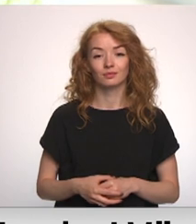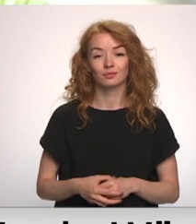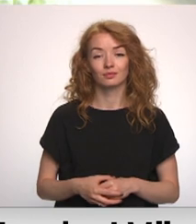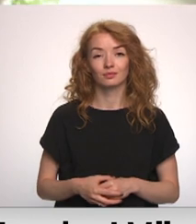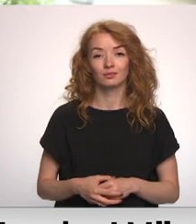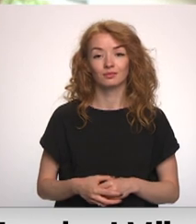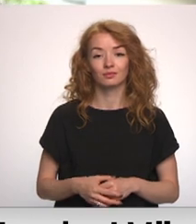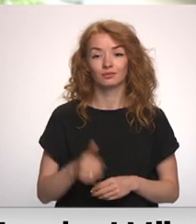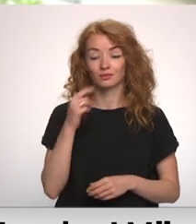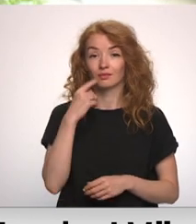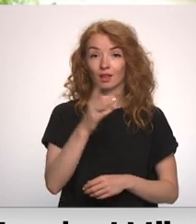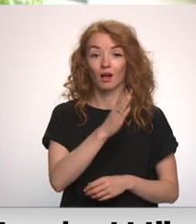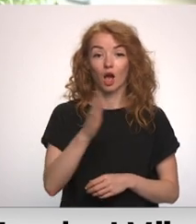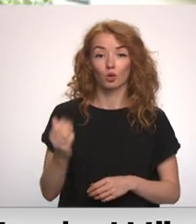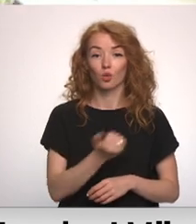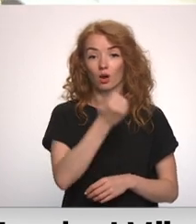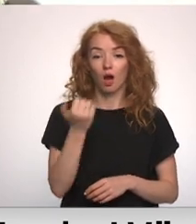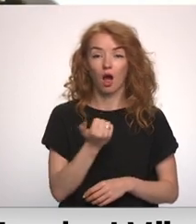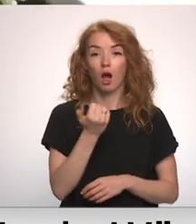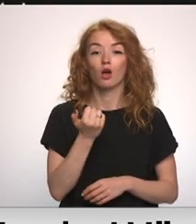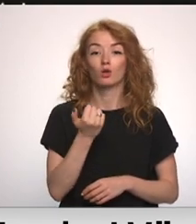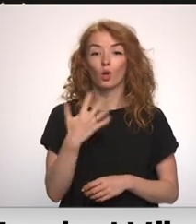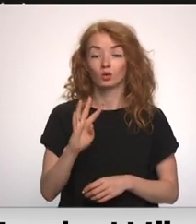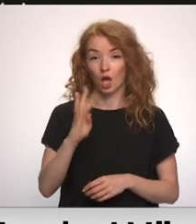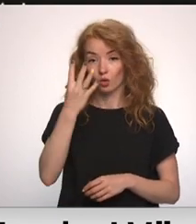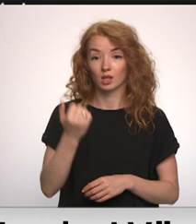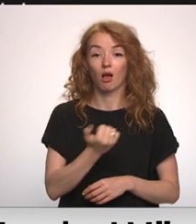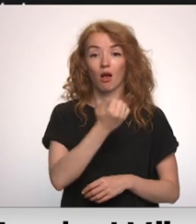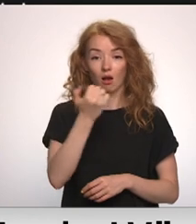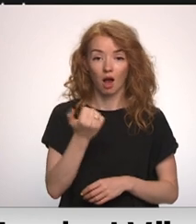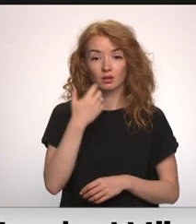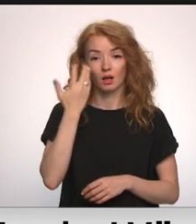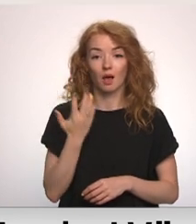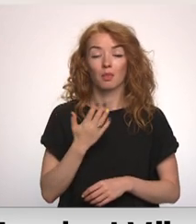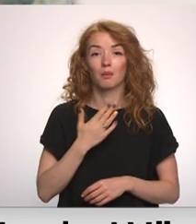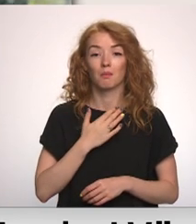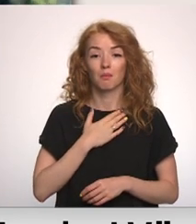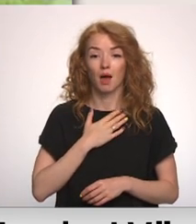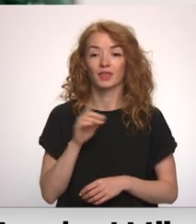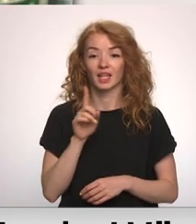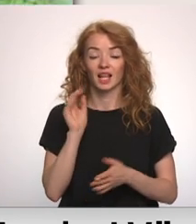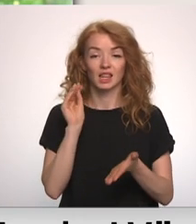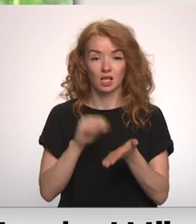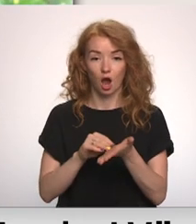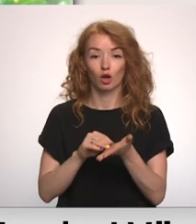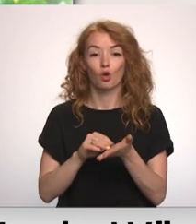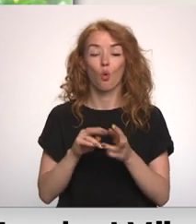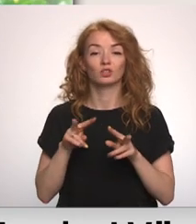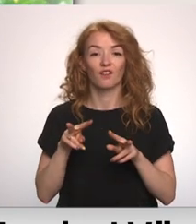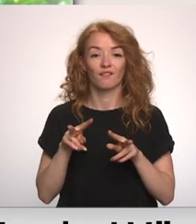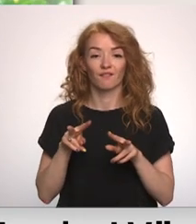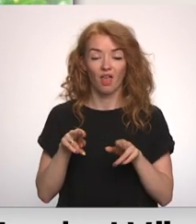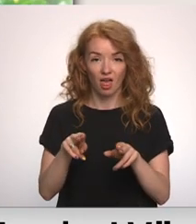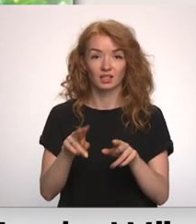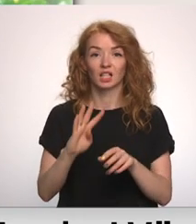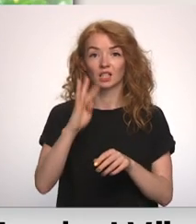Katru gadu, neraugoties to, ka es 4. Gads, kad man noteica diagnozi vēzis